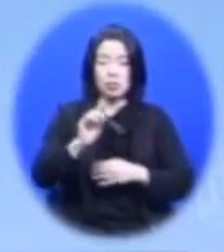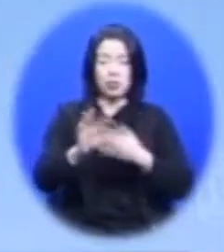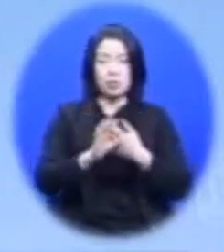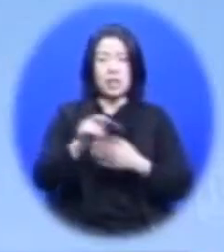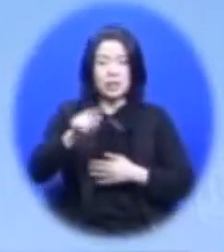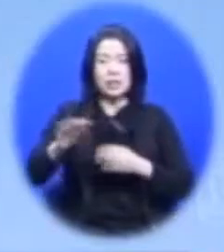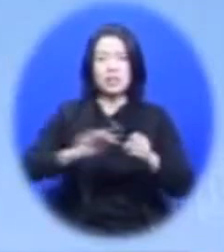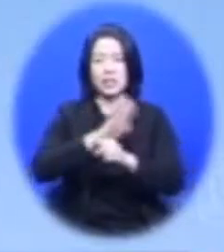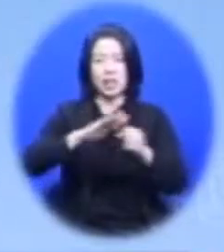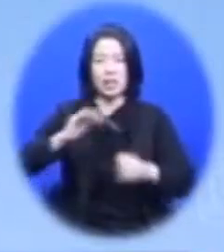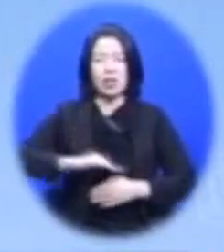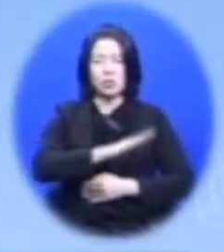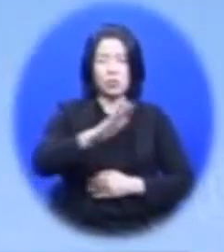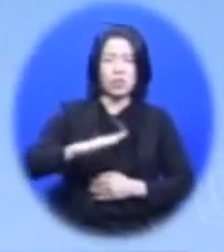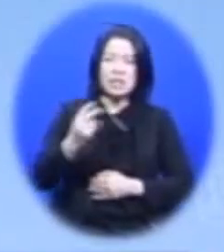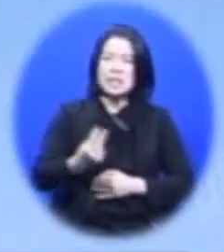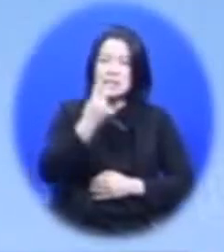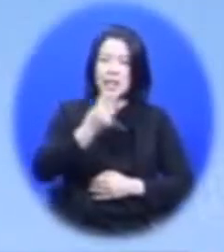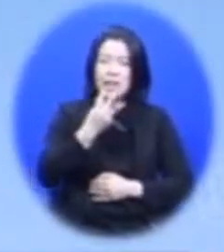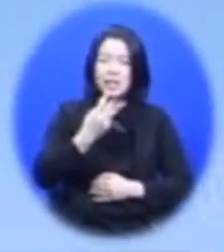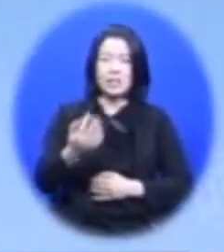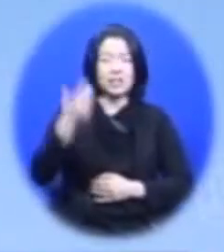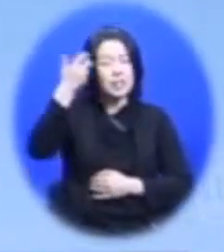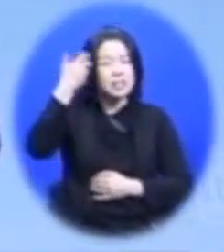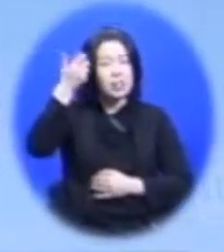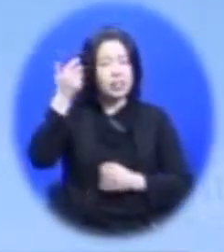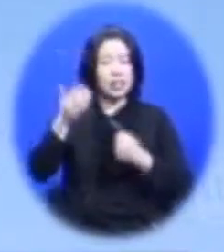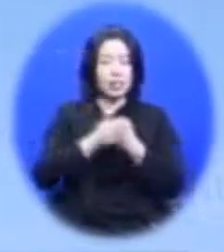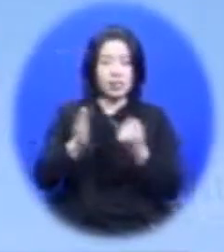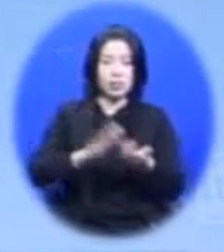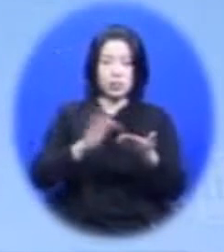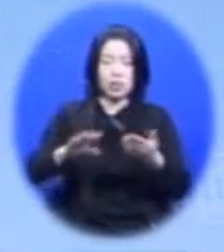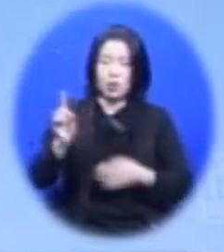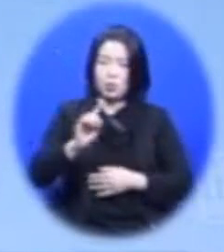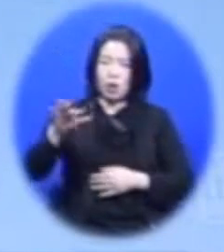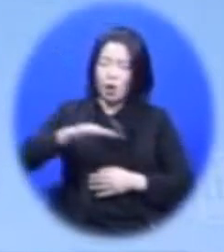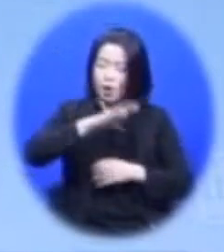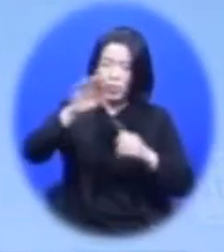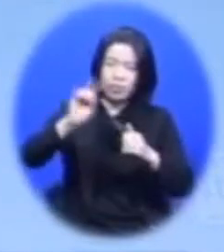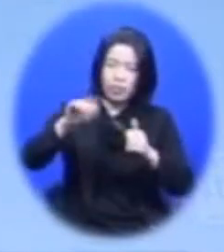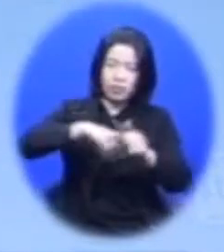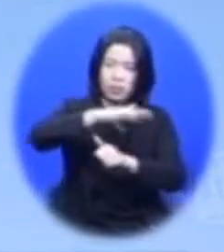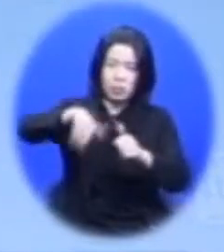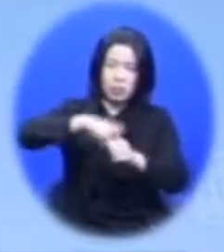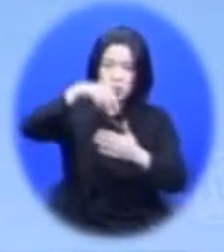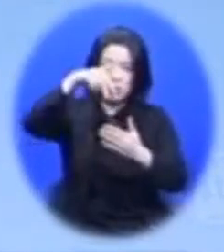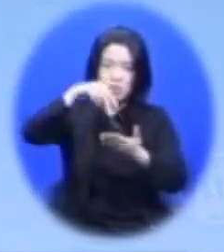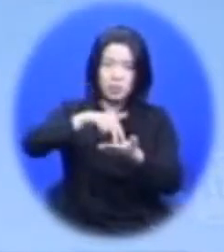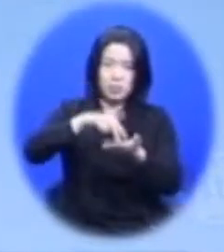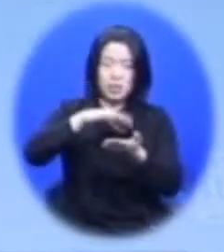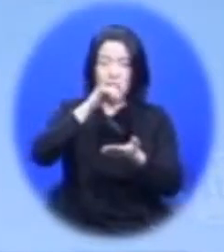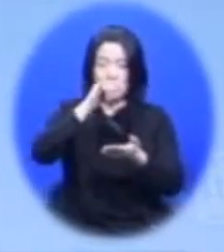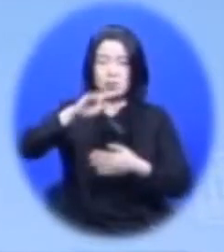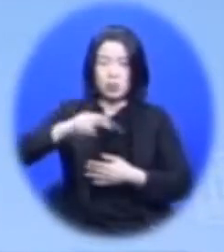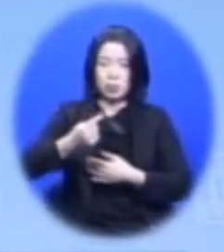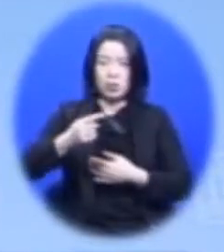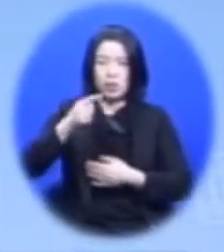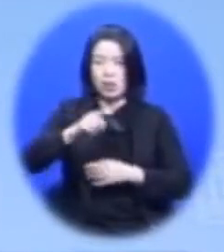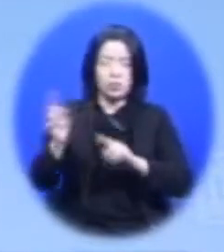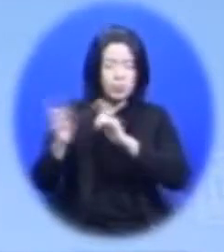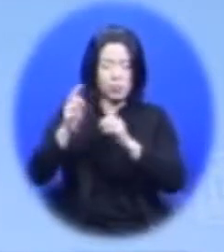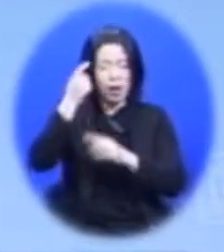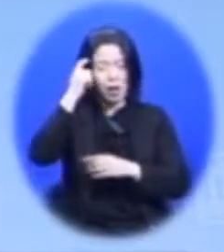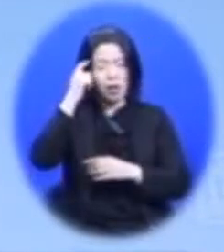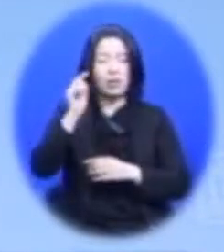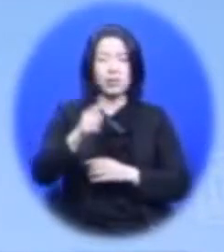우리를 살리는 영이기 때문입니다. 우리가 어떤 처지에 있든지 말입니다. 여러분, 정신 차려야 됩니다.